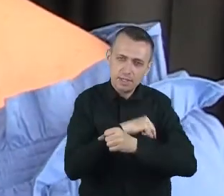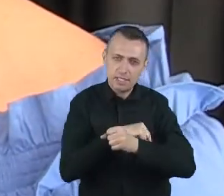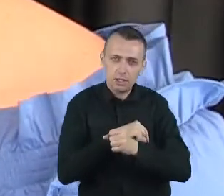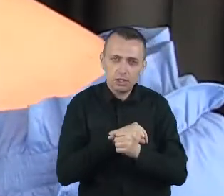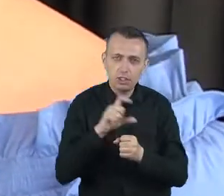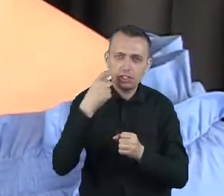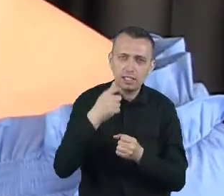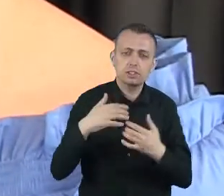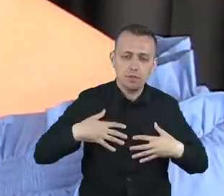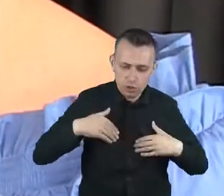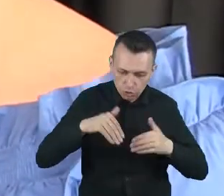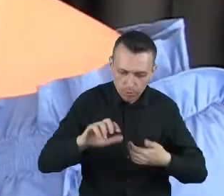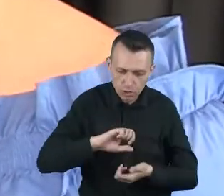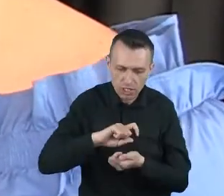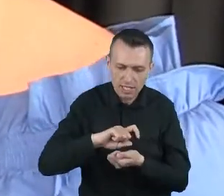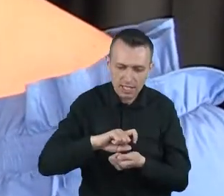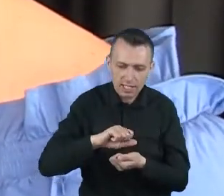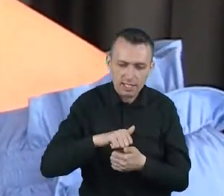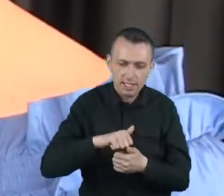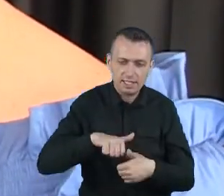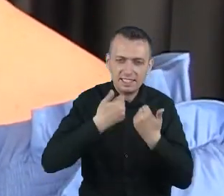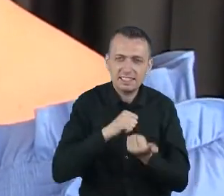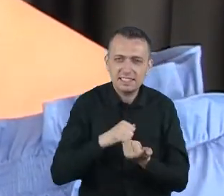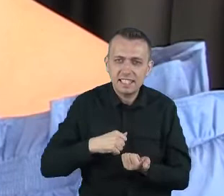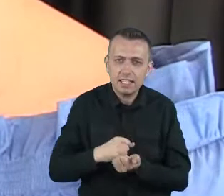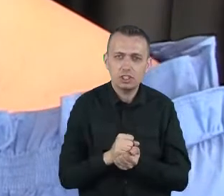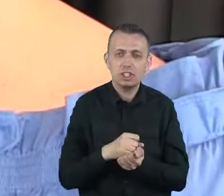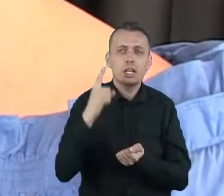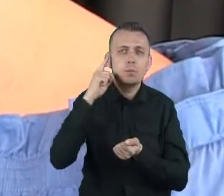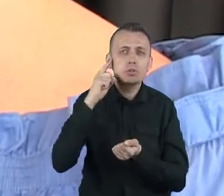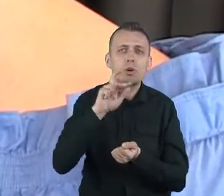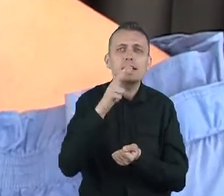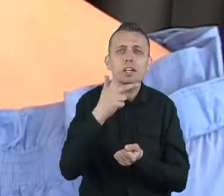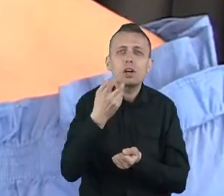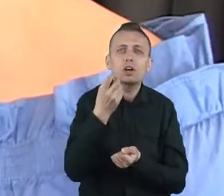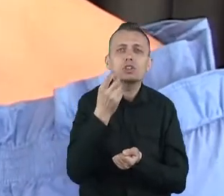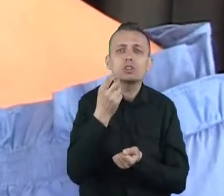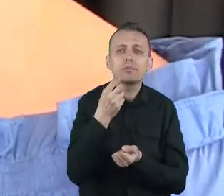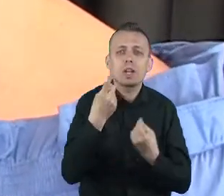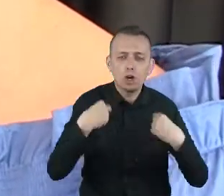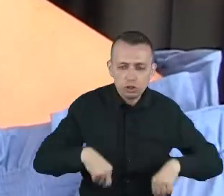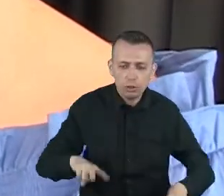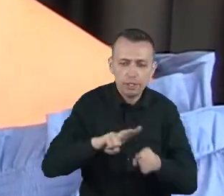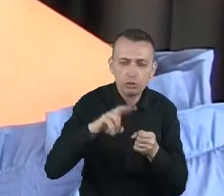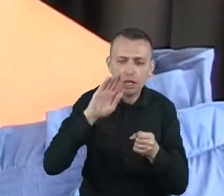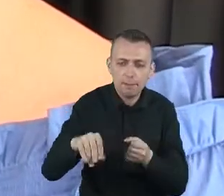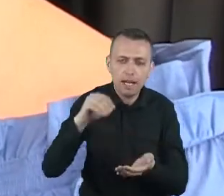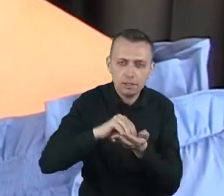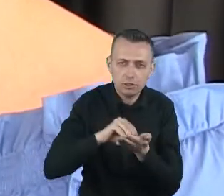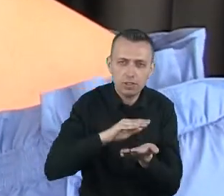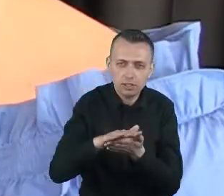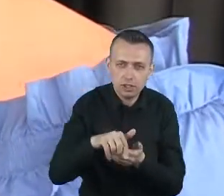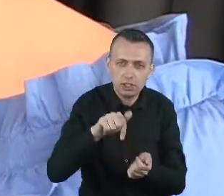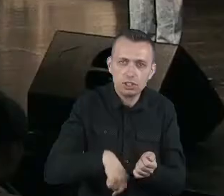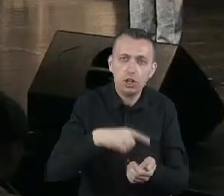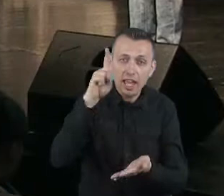również posłuchanie kogoś, czyli odwołanie się takiego doświadczenia, powoduje, że to przynosi lepszy efekt. Szczególnie w przypadku